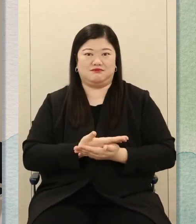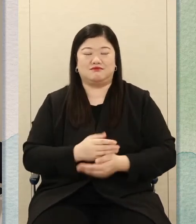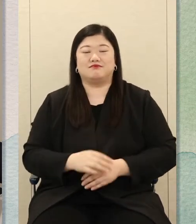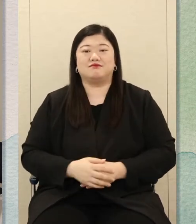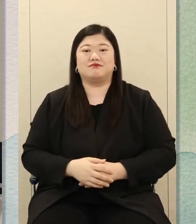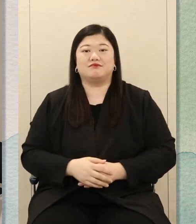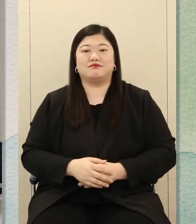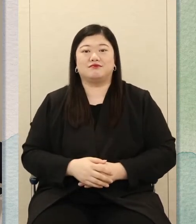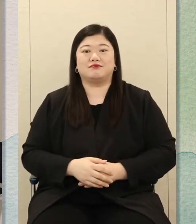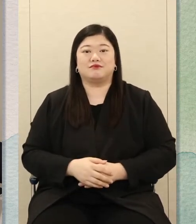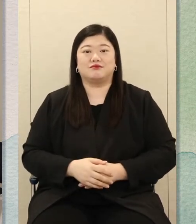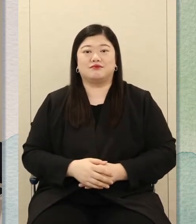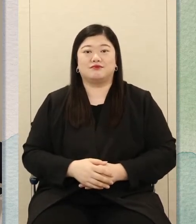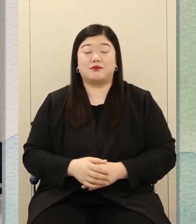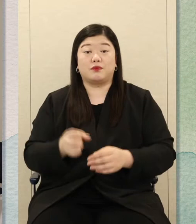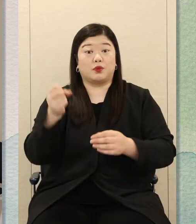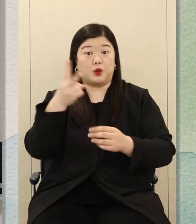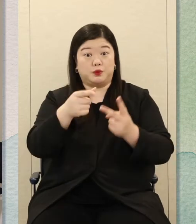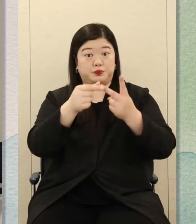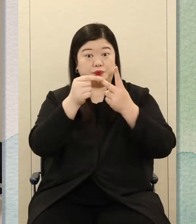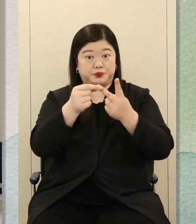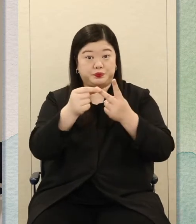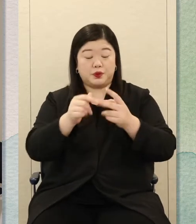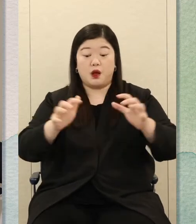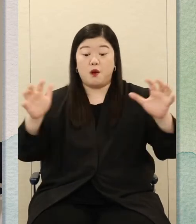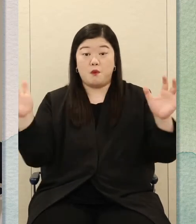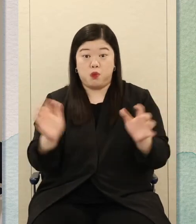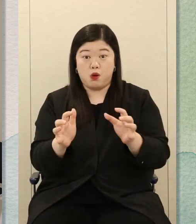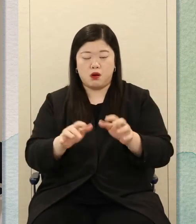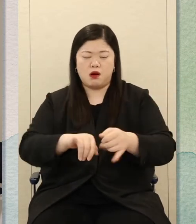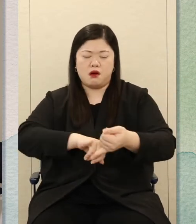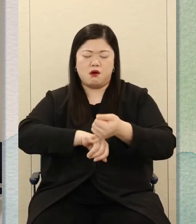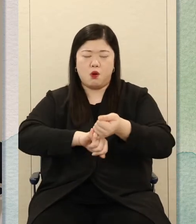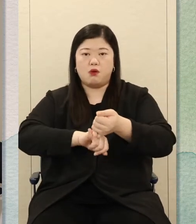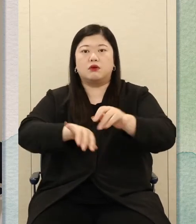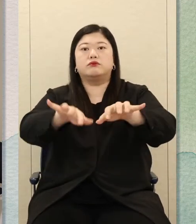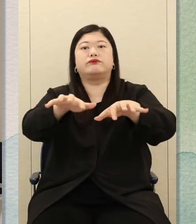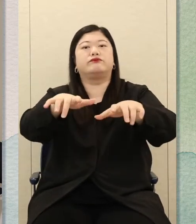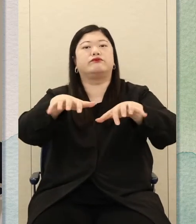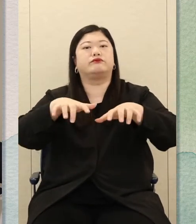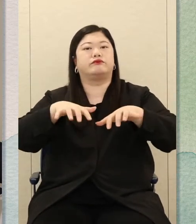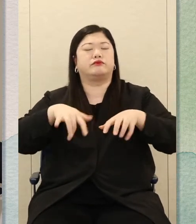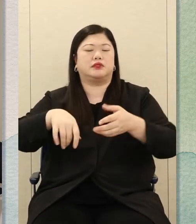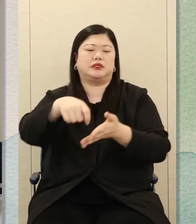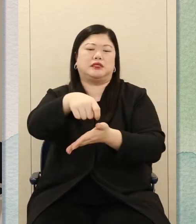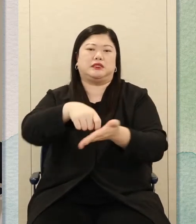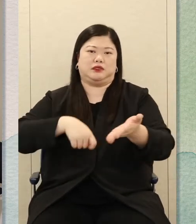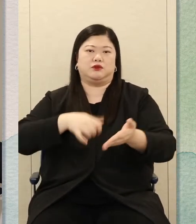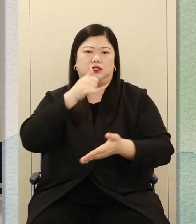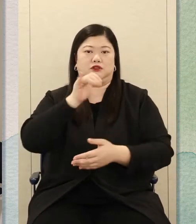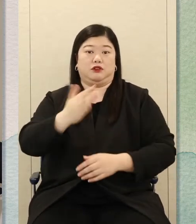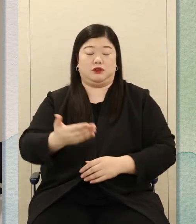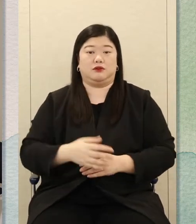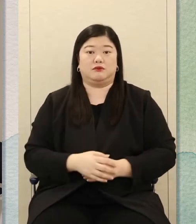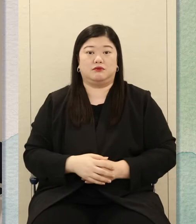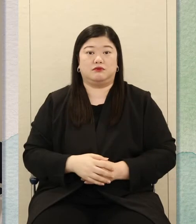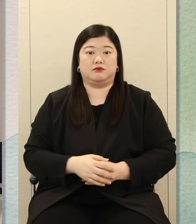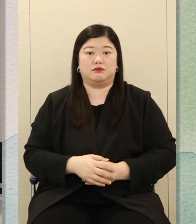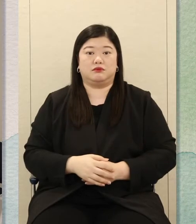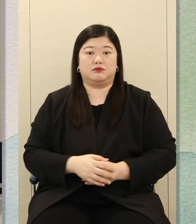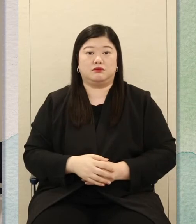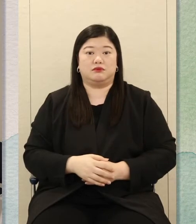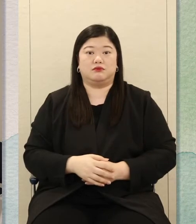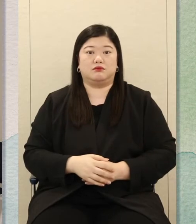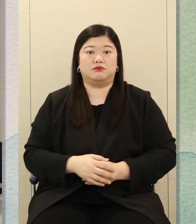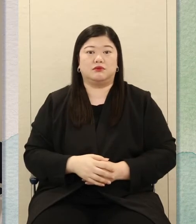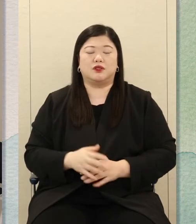다음 모임은 반드시 기록이 있어야 됩니다. 예, 기록을 안 하는 경우가 너무 많거든요. 저게 좀 부담이 되니까 안 하려고